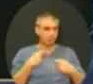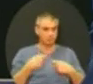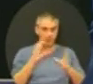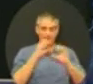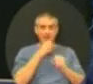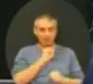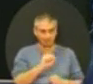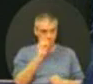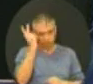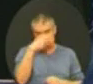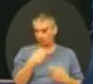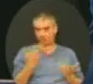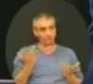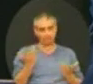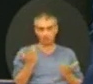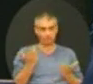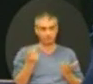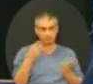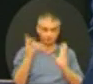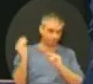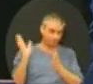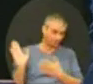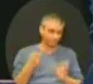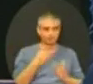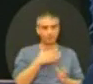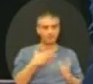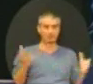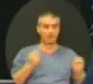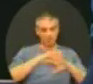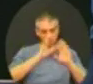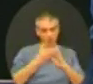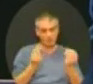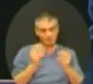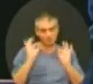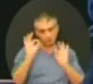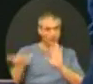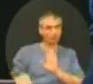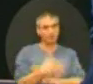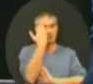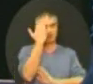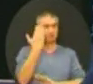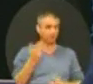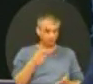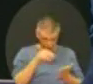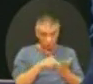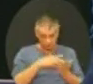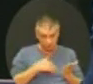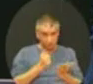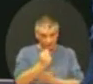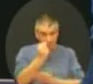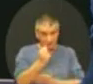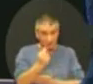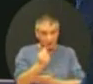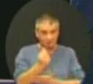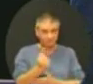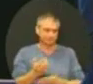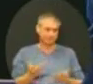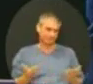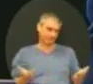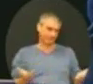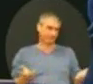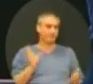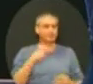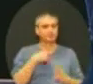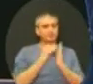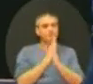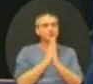שלו, כי הוא מבין שהם באים לפנות. אז רצה לקחת כל החפצים ולצאת מהבית. אז בשביל זה הוא רוצה לדרוס חוץ מזה. אנחנו